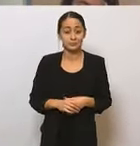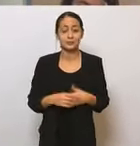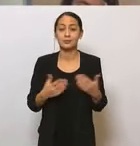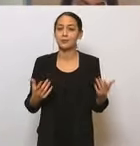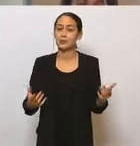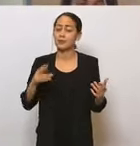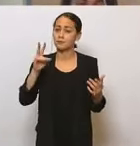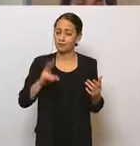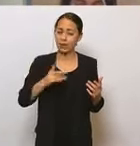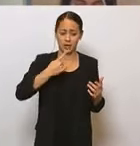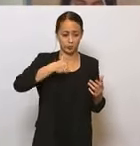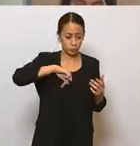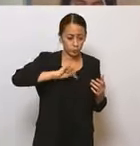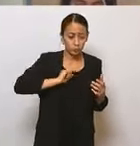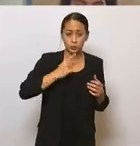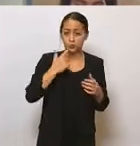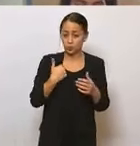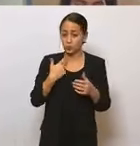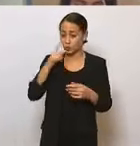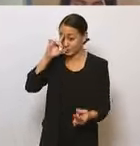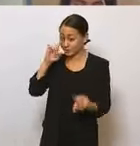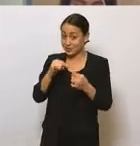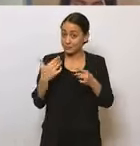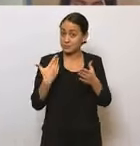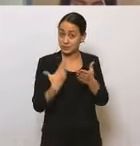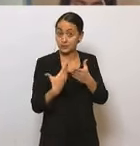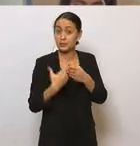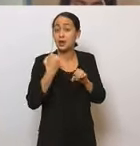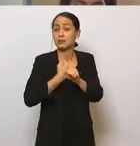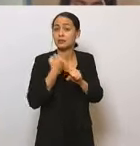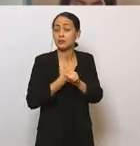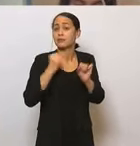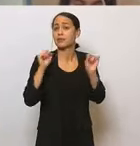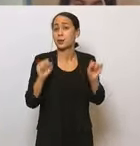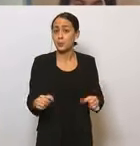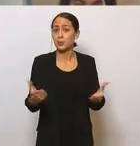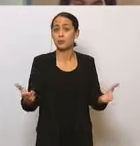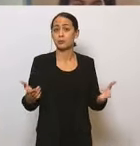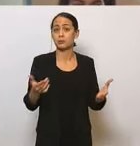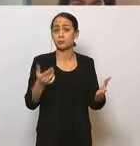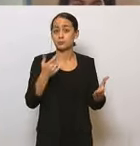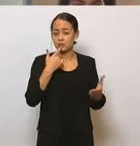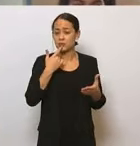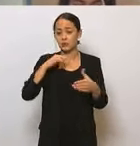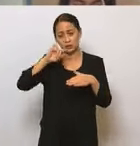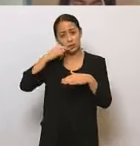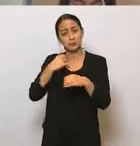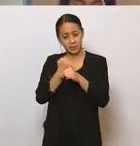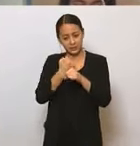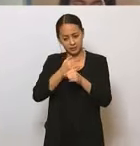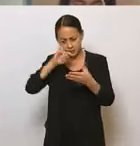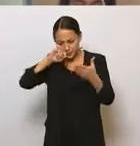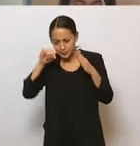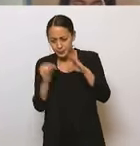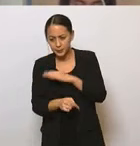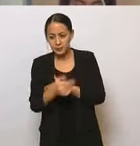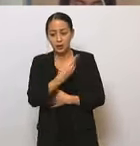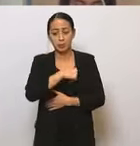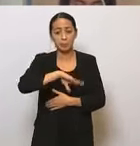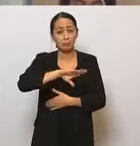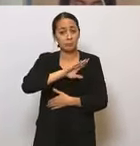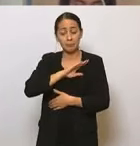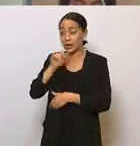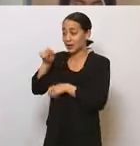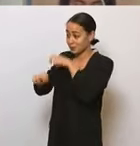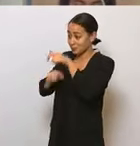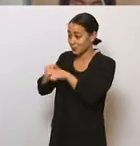Nous avons pu travailler sur ces questions de manière approfondie grâce à des travaux de